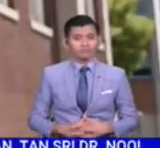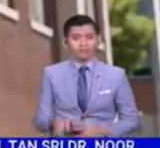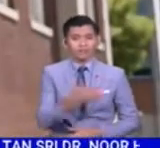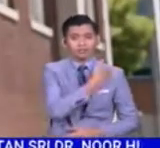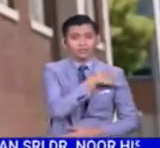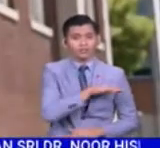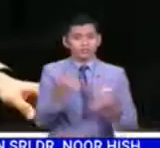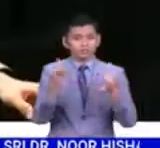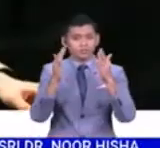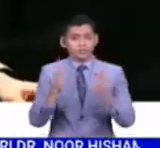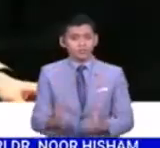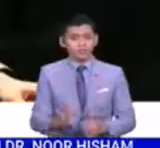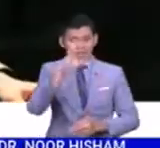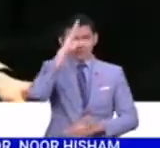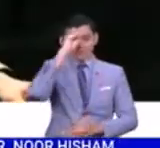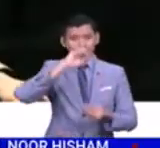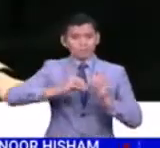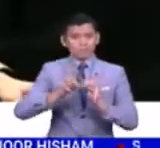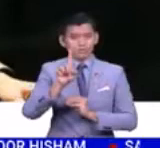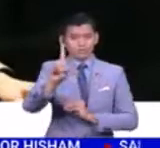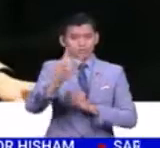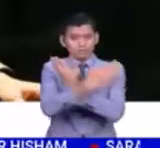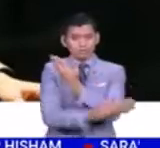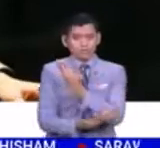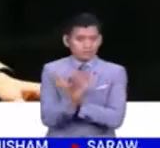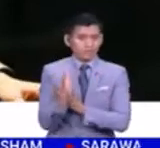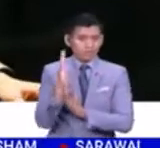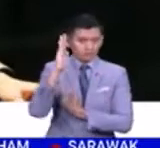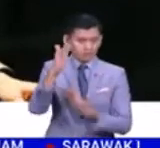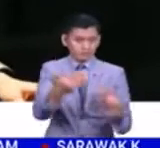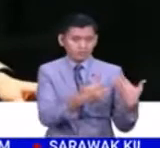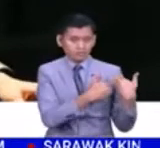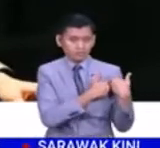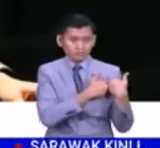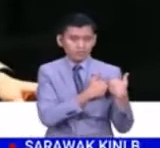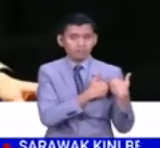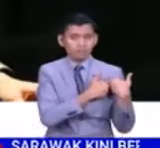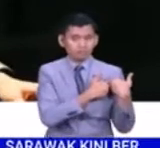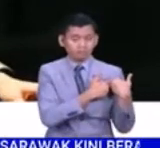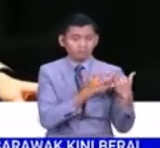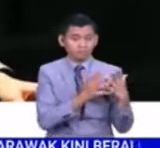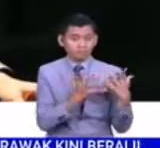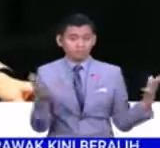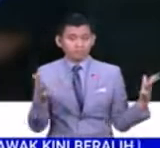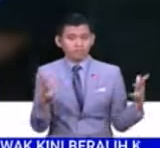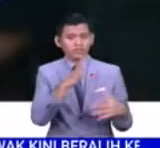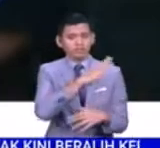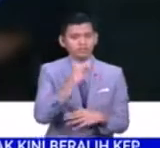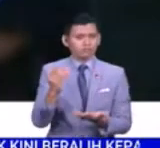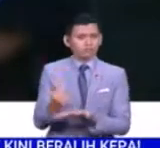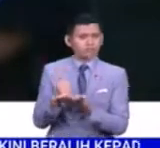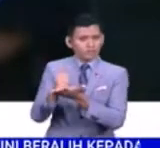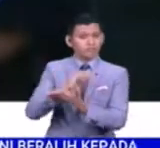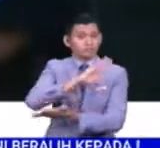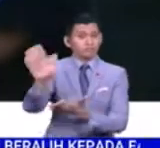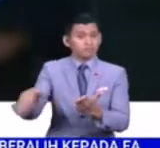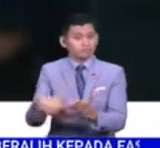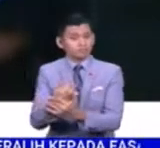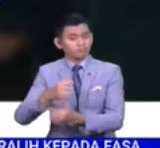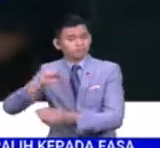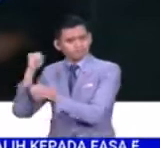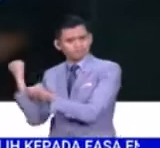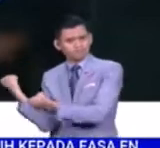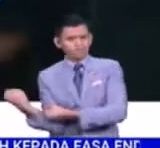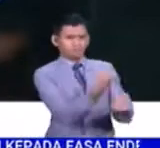Bekas pemain lelaki nombor satu negara itu akan memikul tanggungjawab besar selain bakal membantu keseluruhan program skuasy Amerika